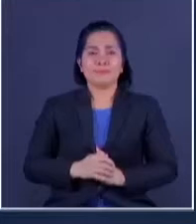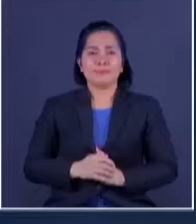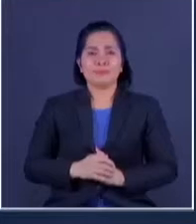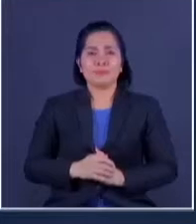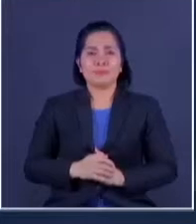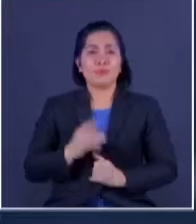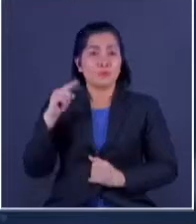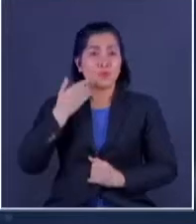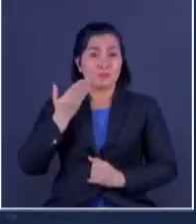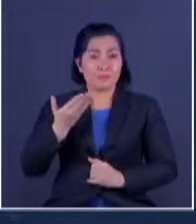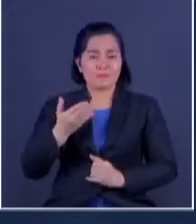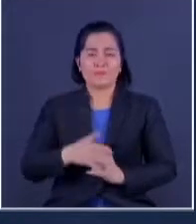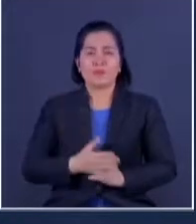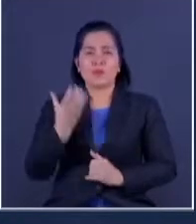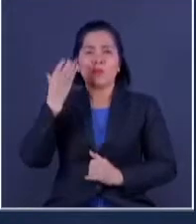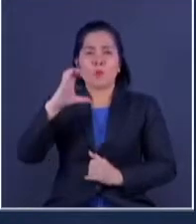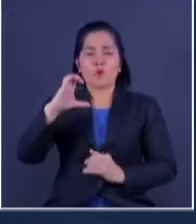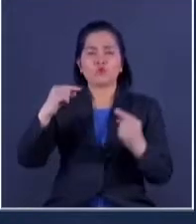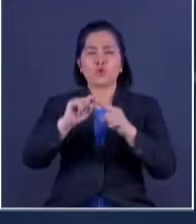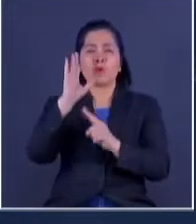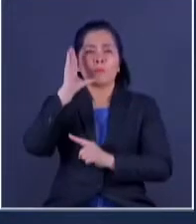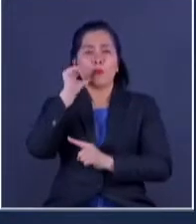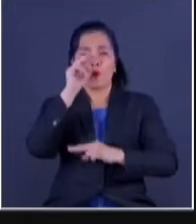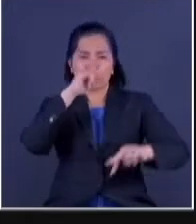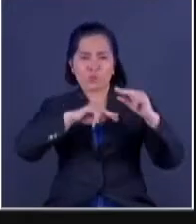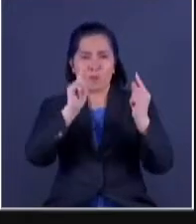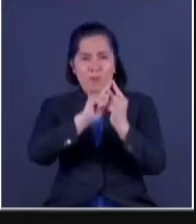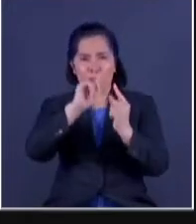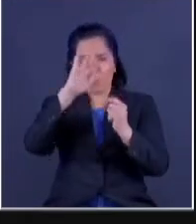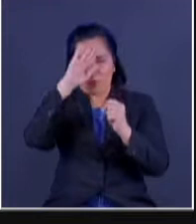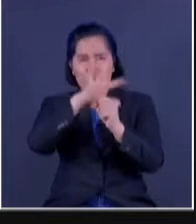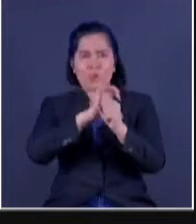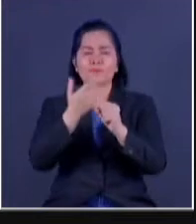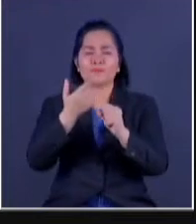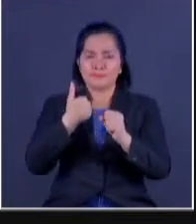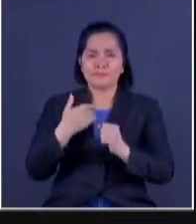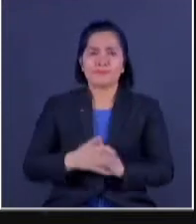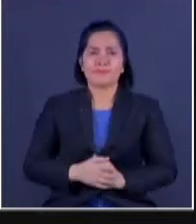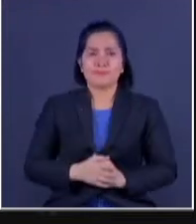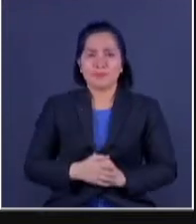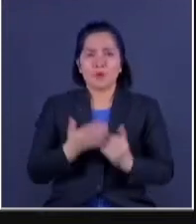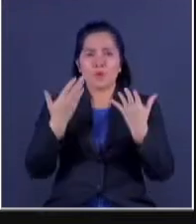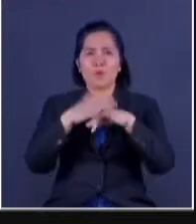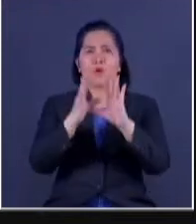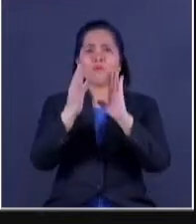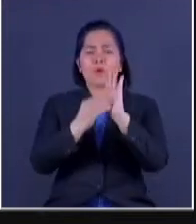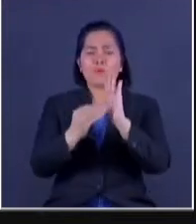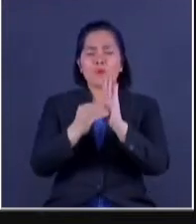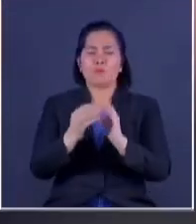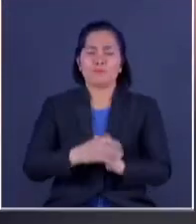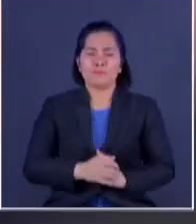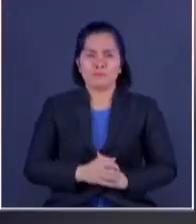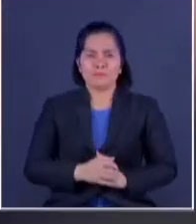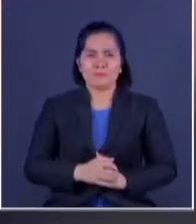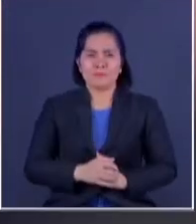เมื่อนักแสดงสาวคุณปันปันสุทัตตาก็ได้ออกมาโพสต์เรื่องที่คุณพ่อของเธอตรวจพบว่าติดเชื้อโควิชนทีนแต่การเข้าร่วมงานอบรม